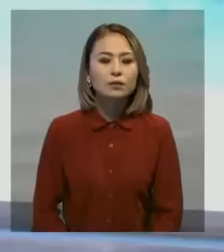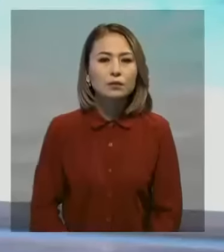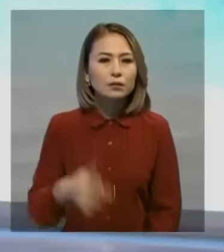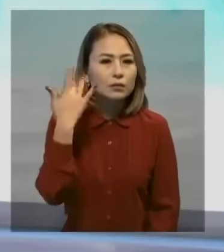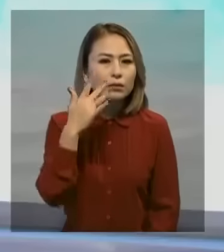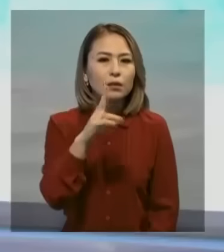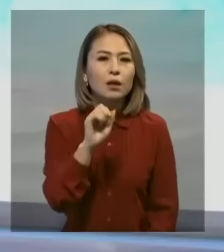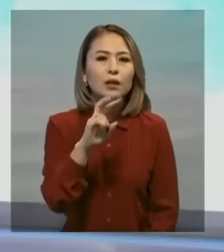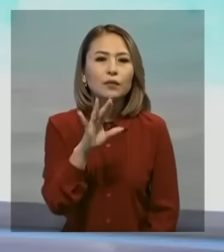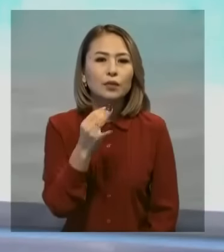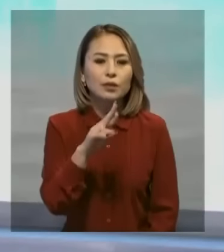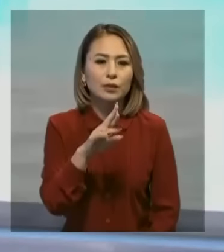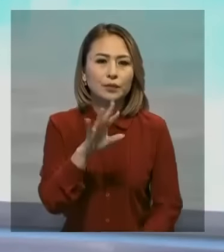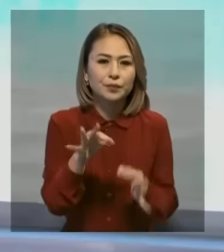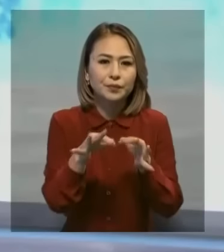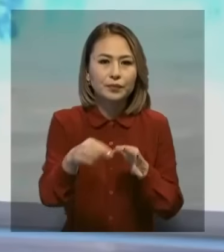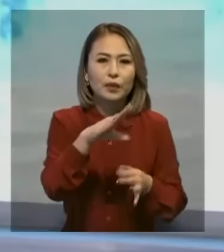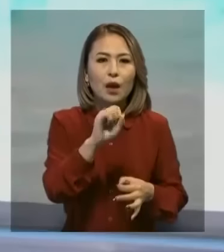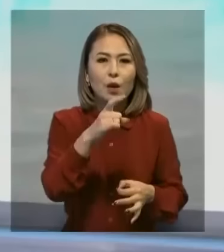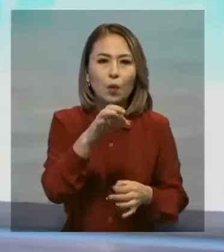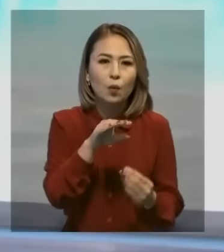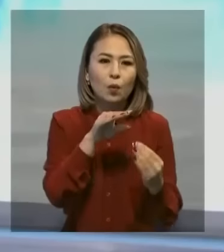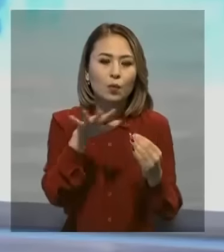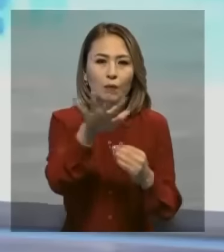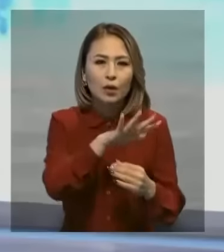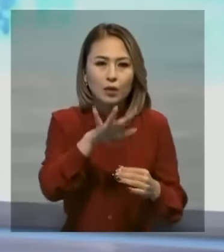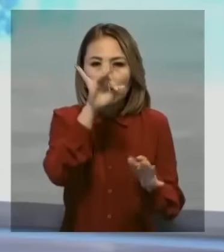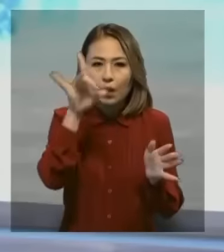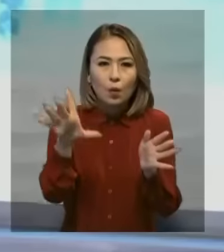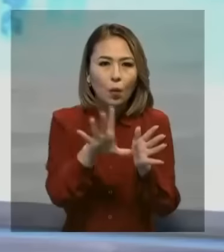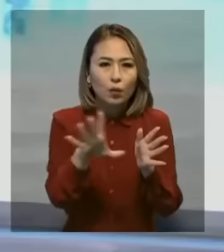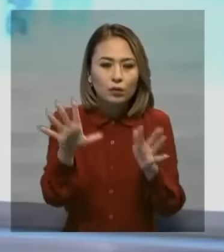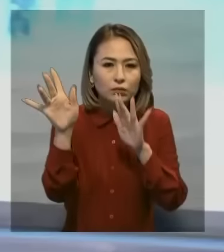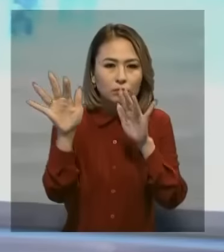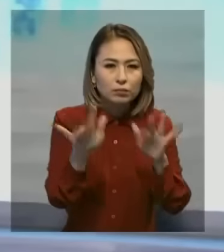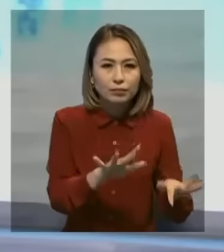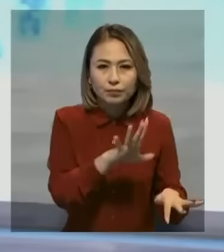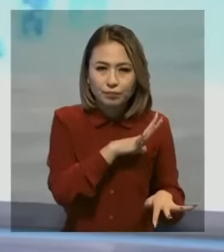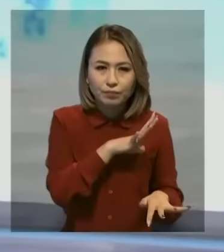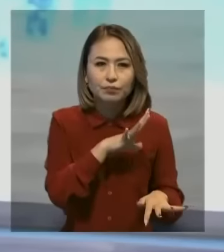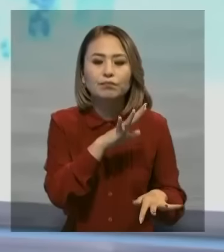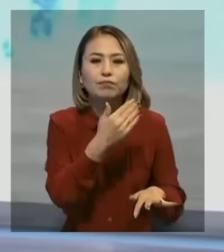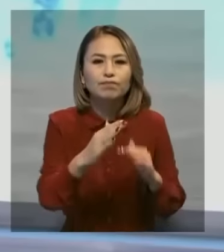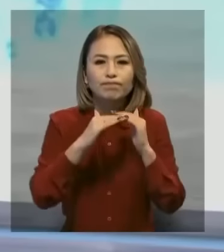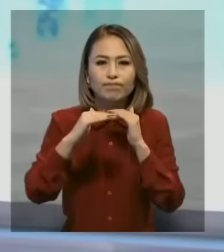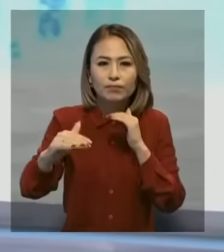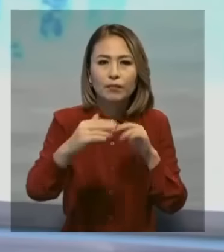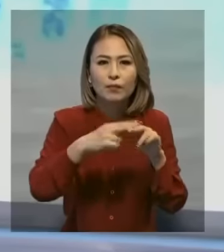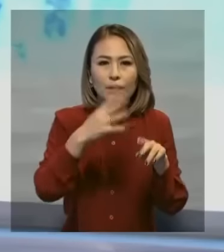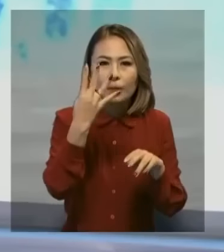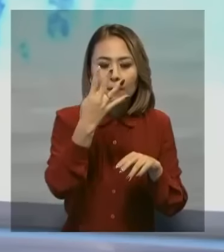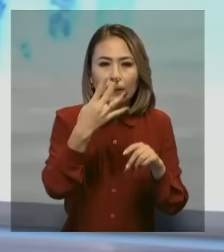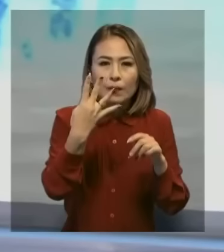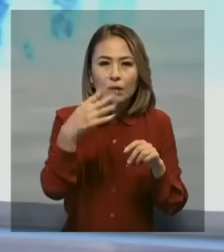Ал ақшысың Калифорния штатының аумағындағы Тахо көлінің маңына рекордты көлемде қар жауды. Ағылпаның қалыңдығы 4,5